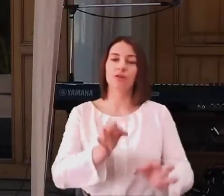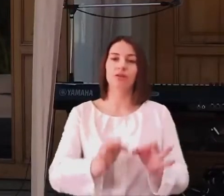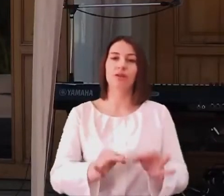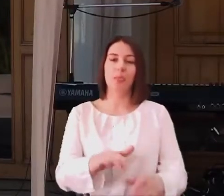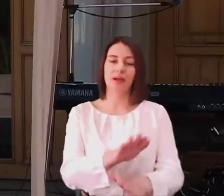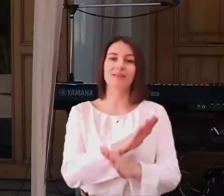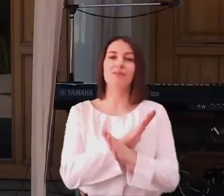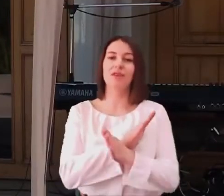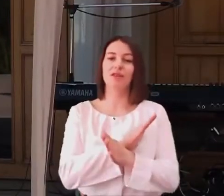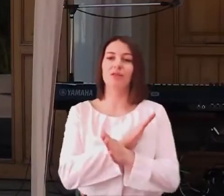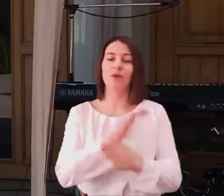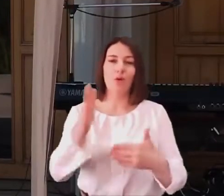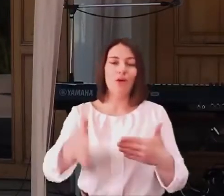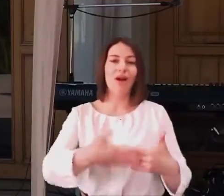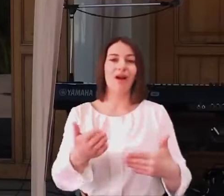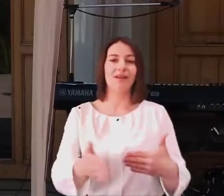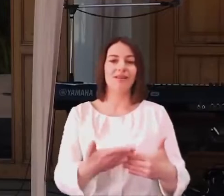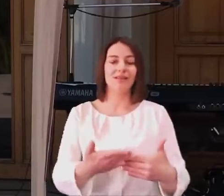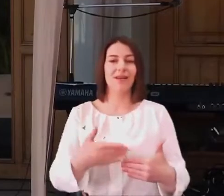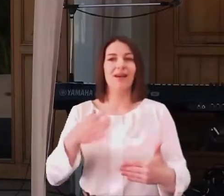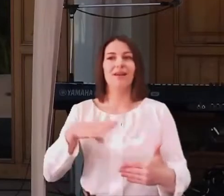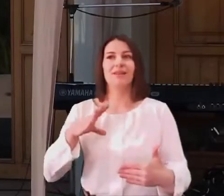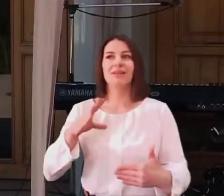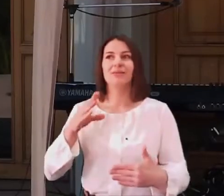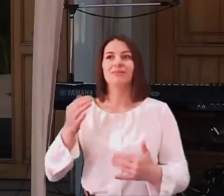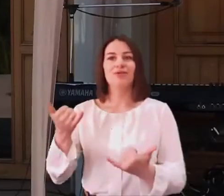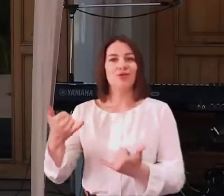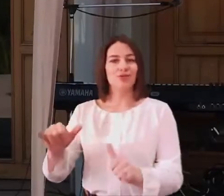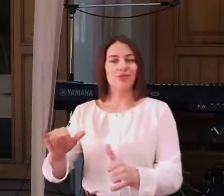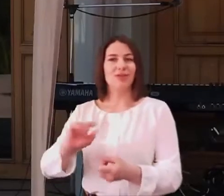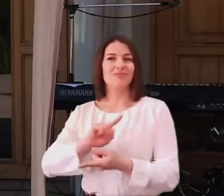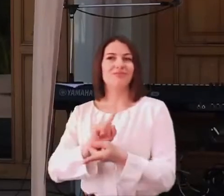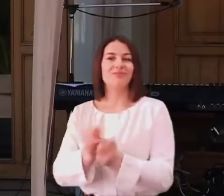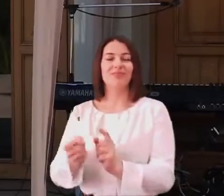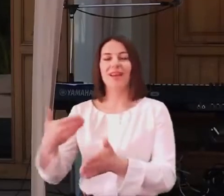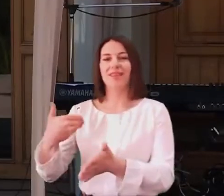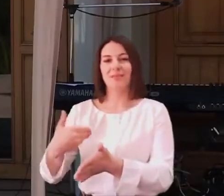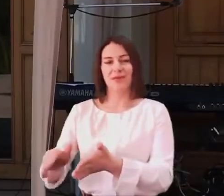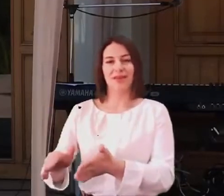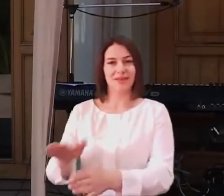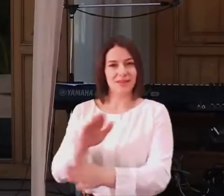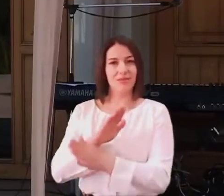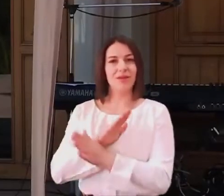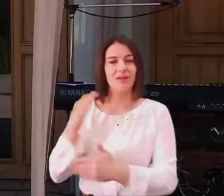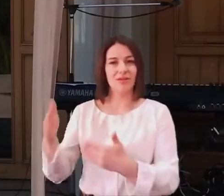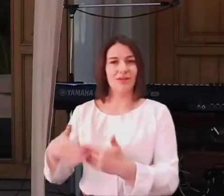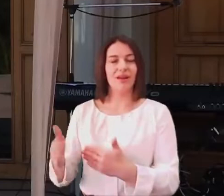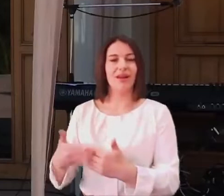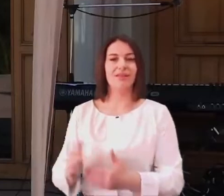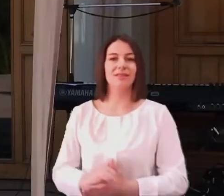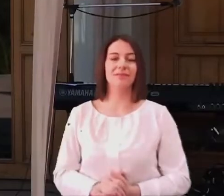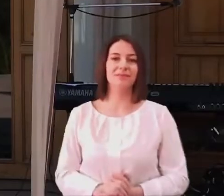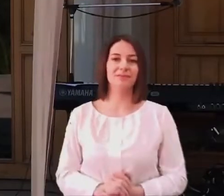то он ждет какого-то чуда. Может быть, что-то поменяется, и все станет намного лучше. И чем больше